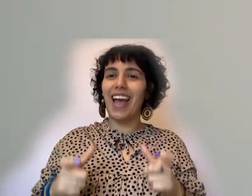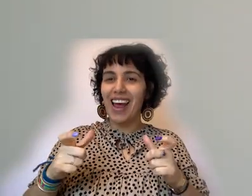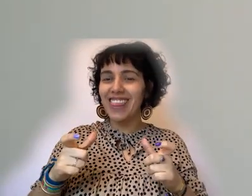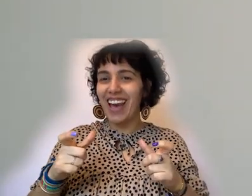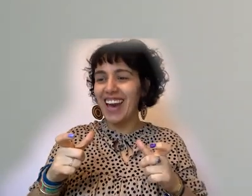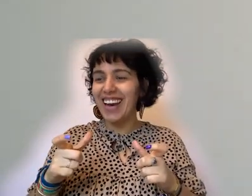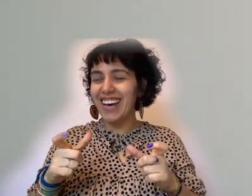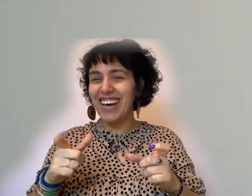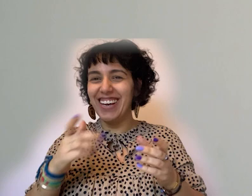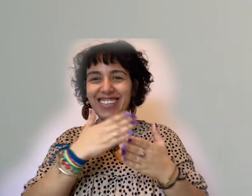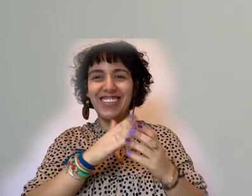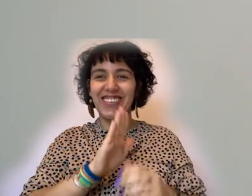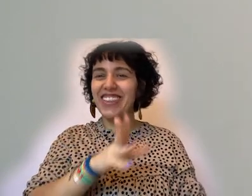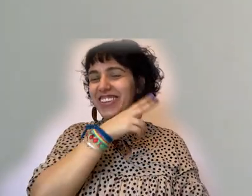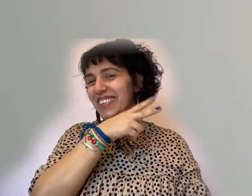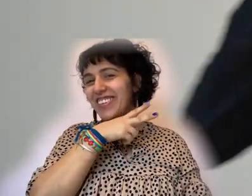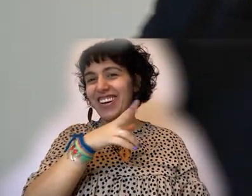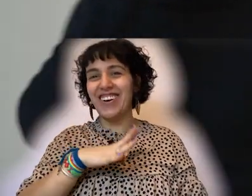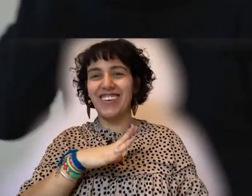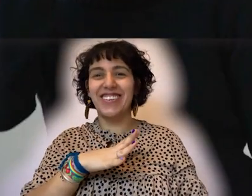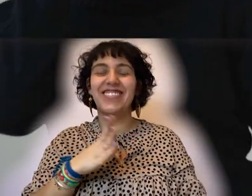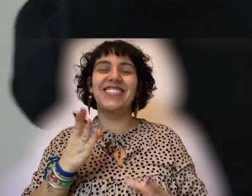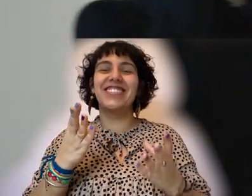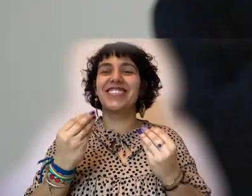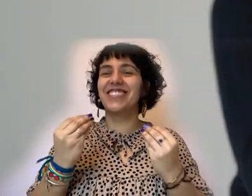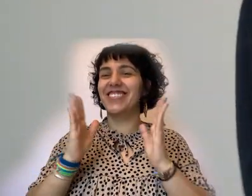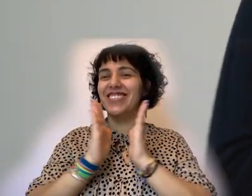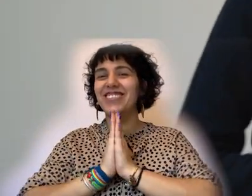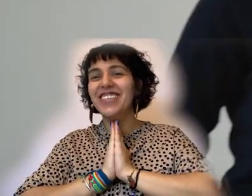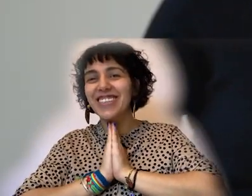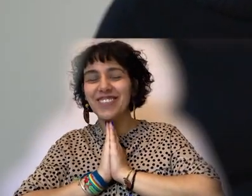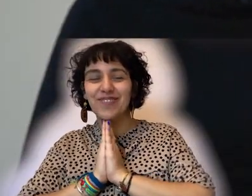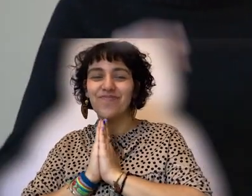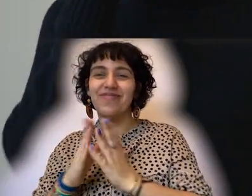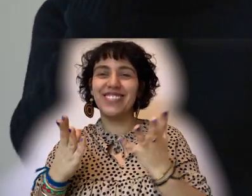olacak Hocam özür dilerim